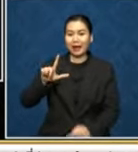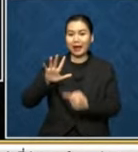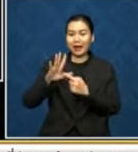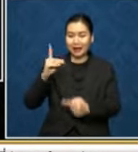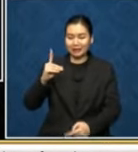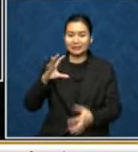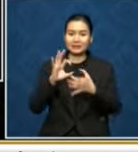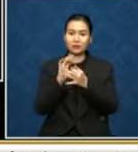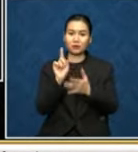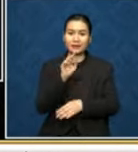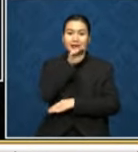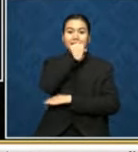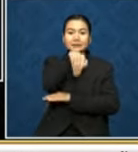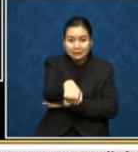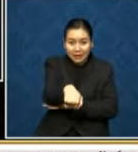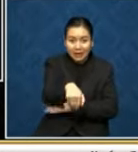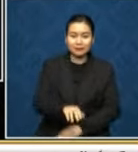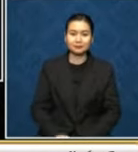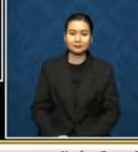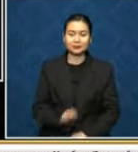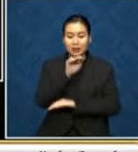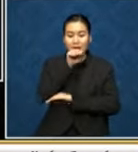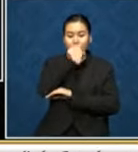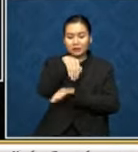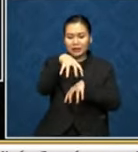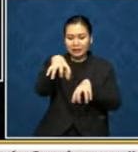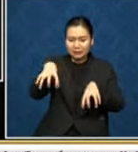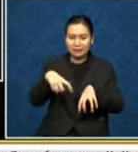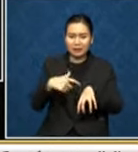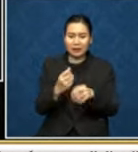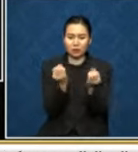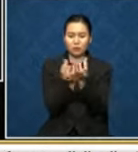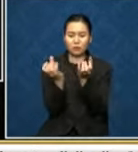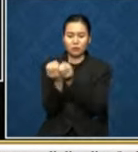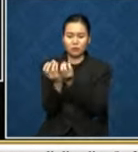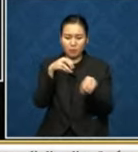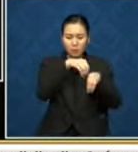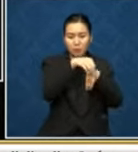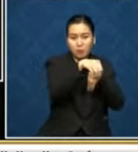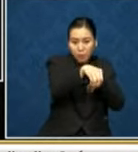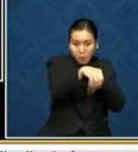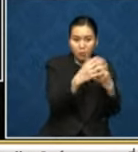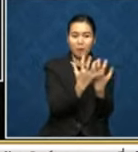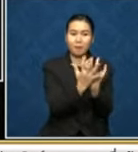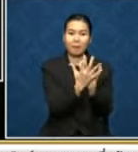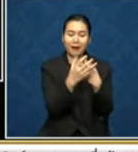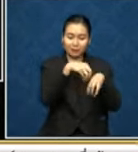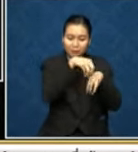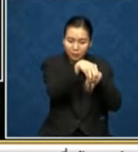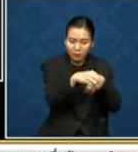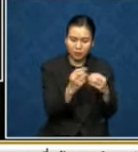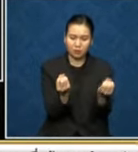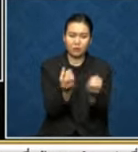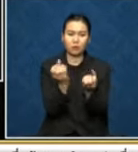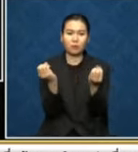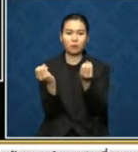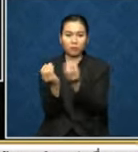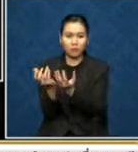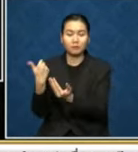ในอุทยานปางสีดาครับเข้ามาทำร้ายพืชผลการเกษตรครับท่านประธานของชาวบ้